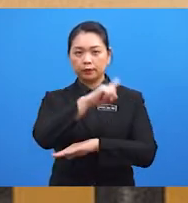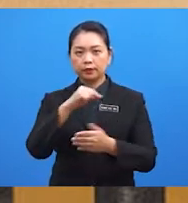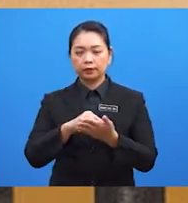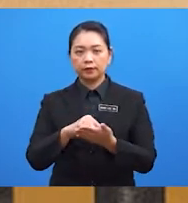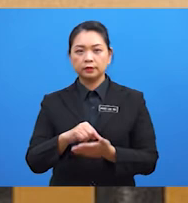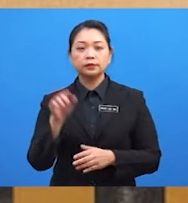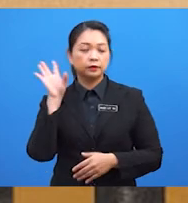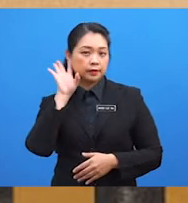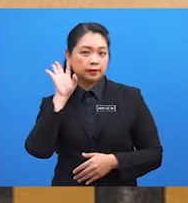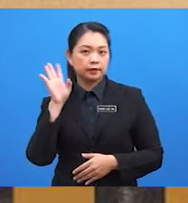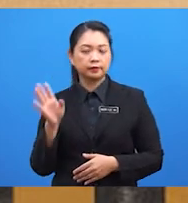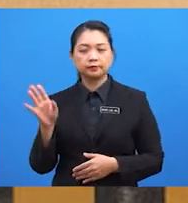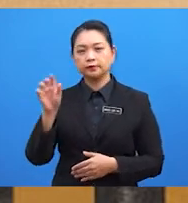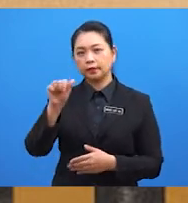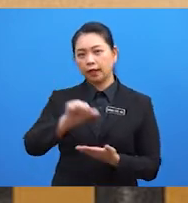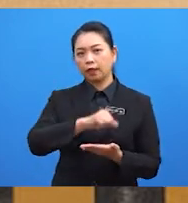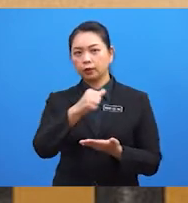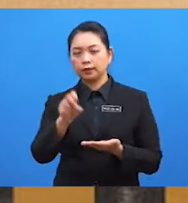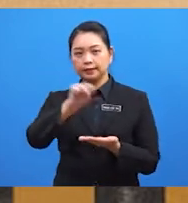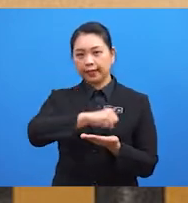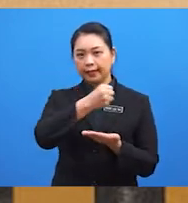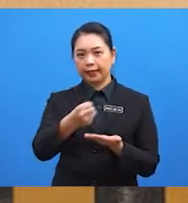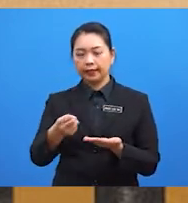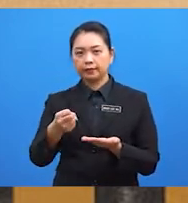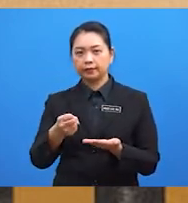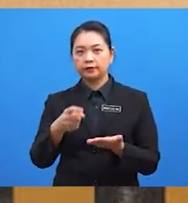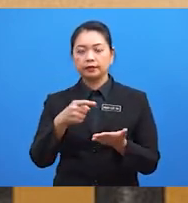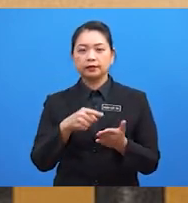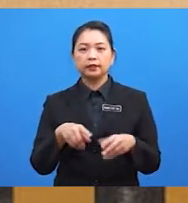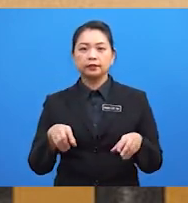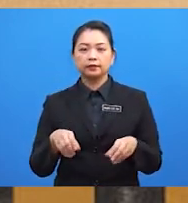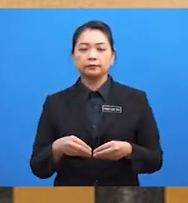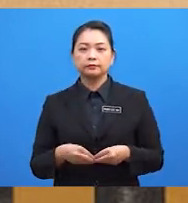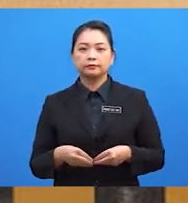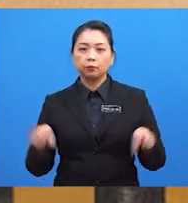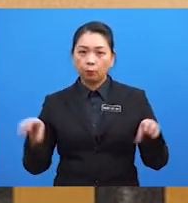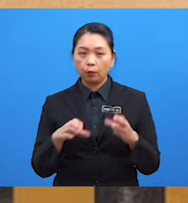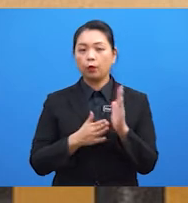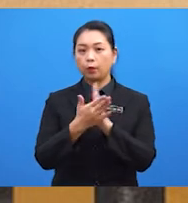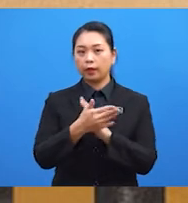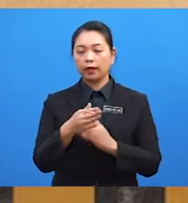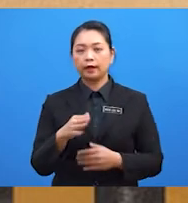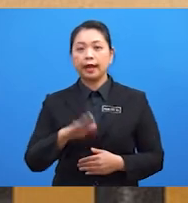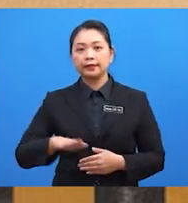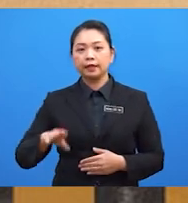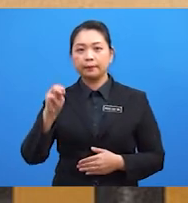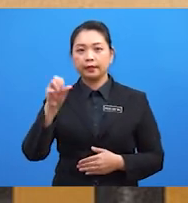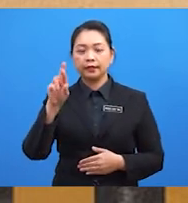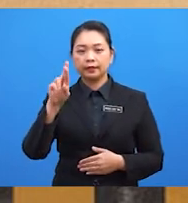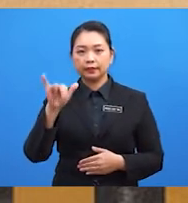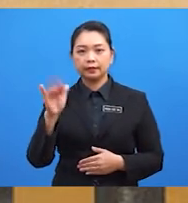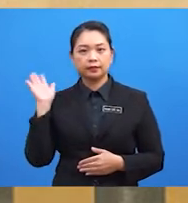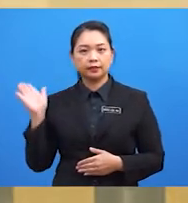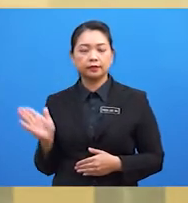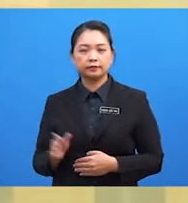perdengarkanlah alunan syair yang didendangkan oleh adik Mary Cassandra